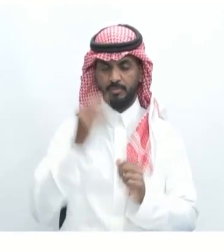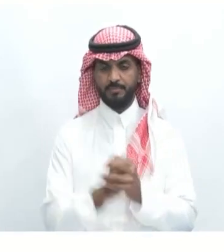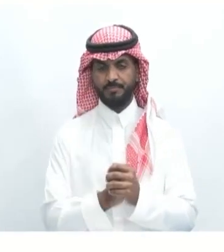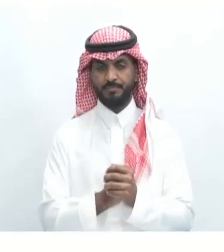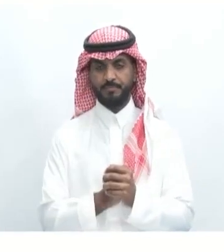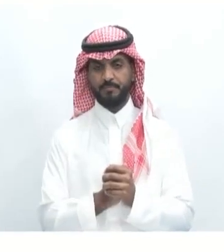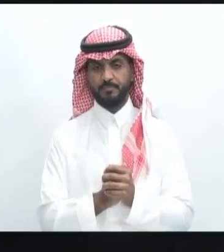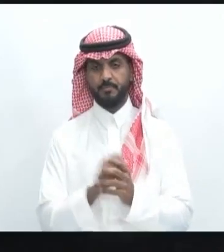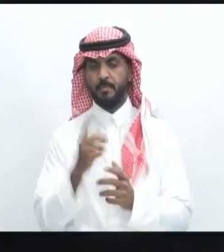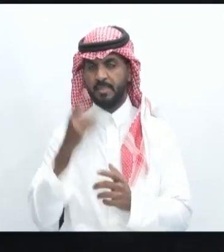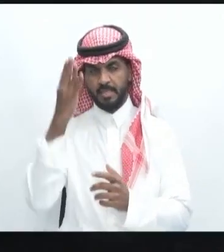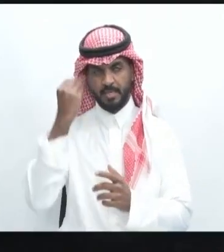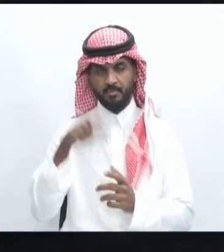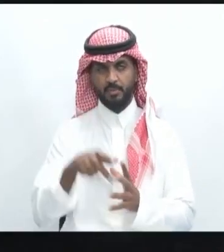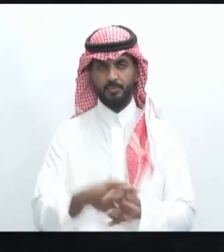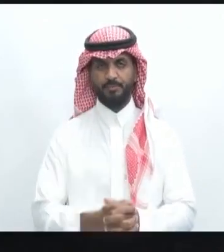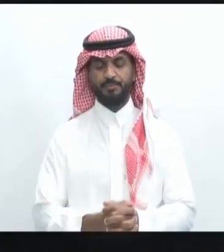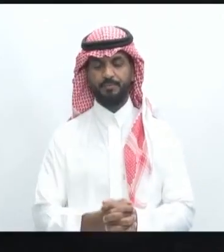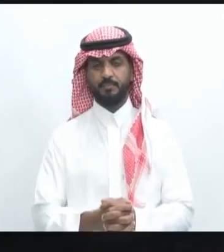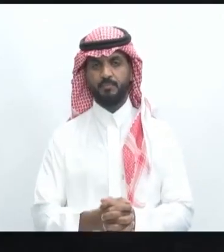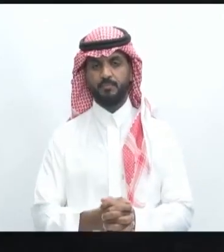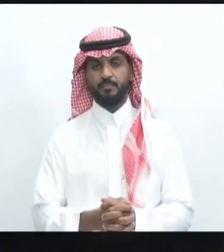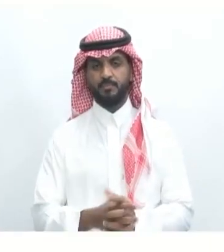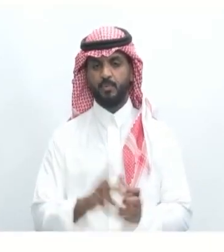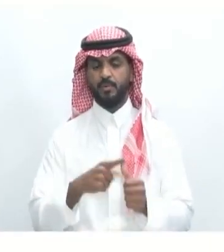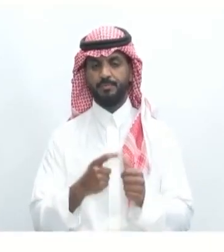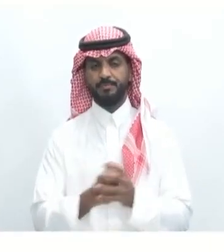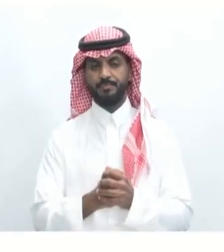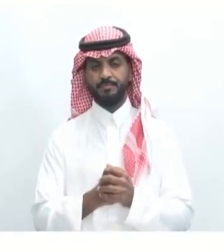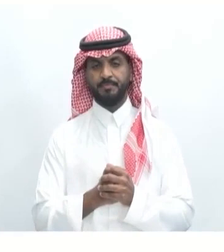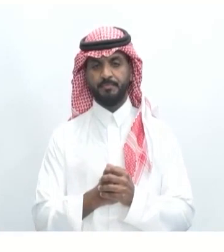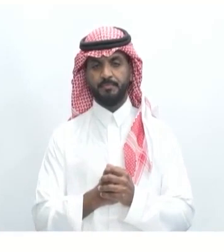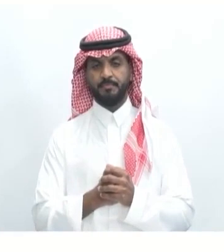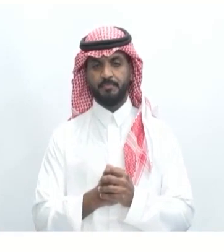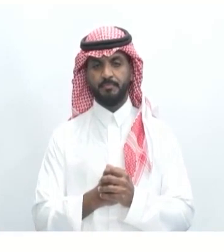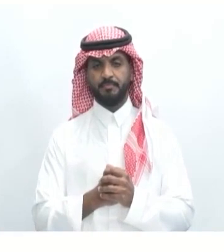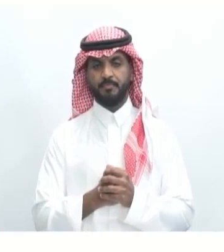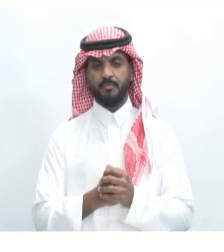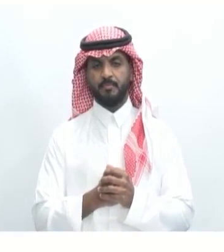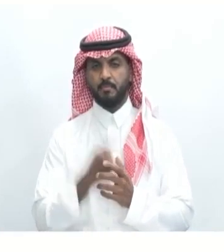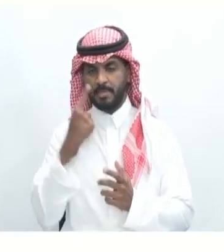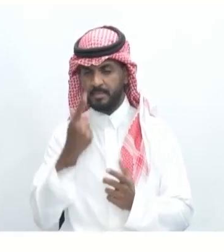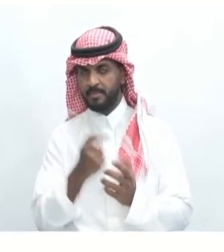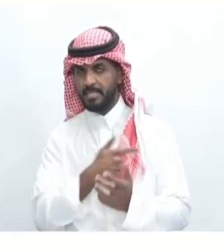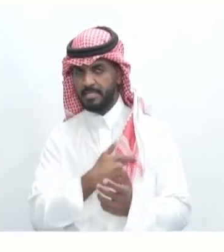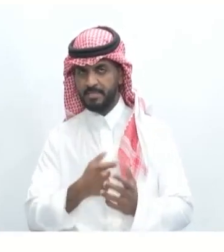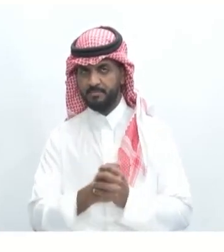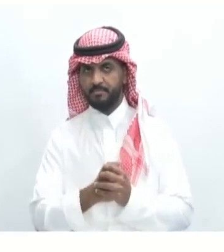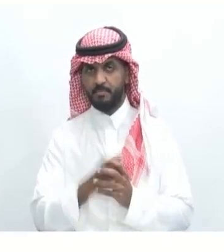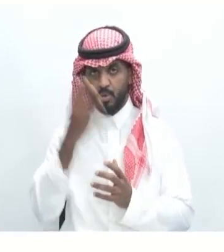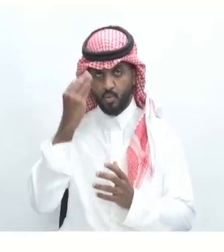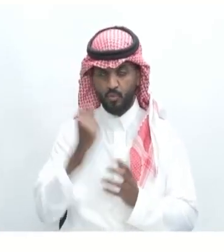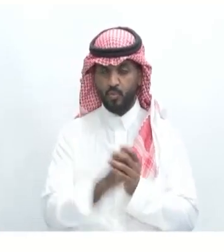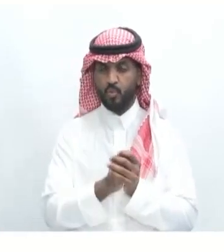الى ماذا تعلمنا معا فنقول احسنتم ممتاز اننا ميزنا بين الاسم المعرفه